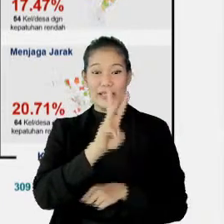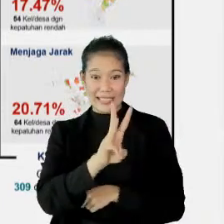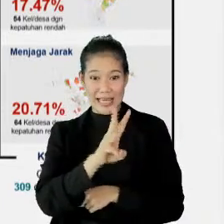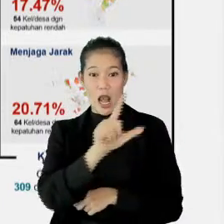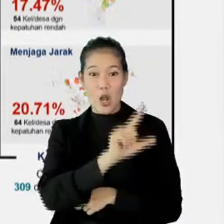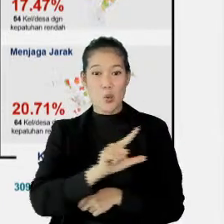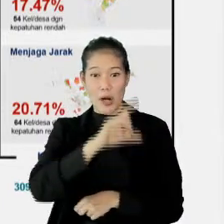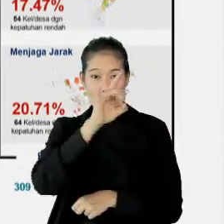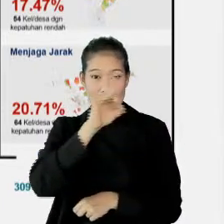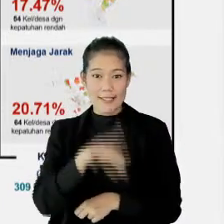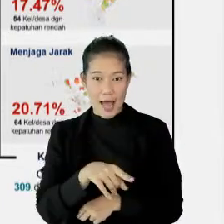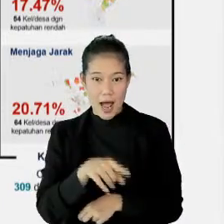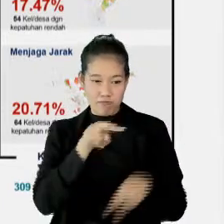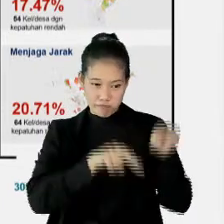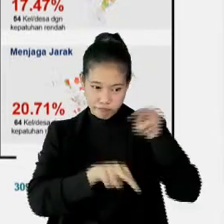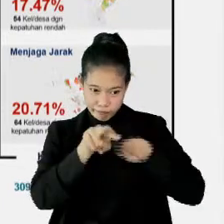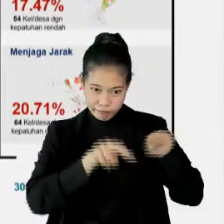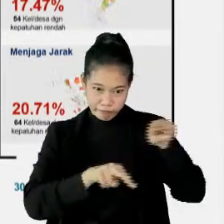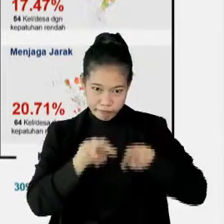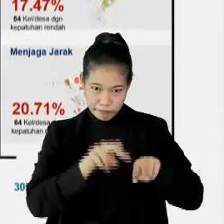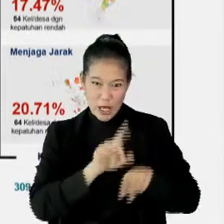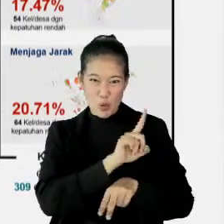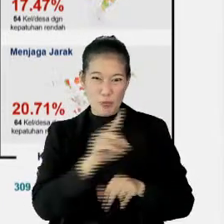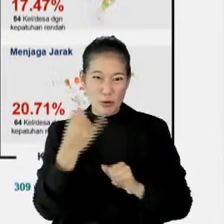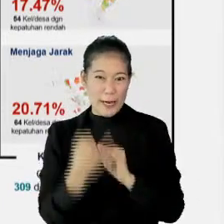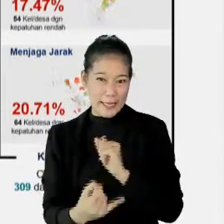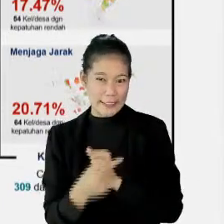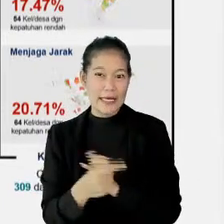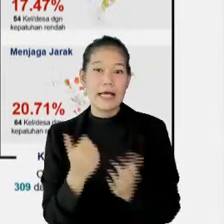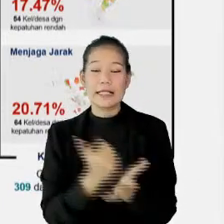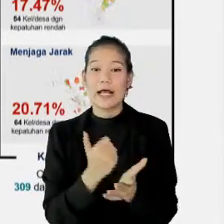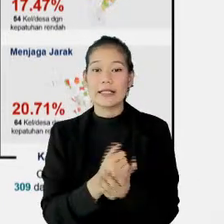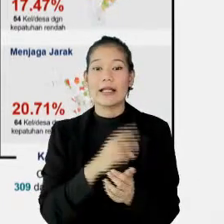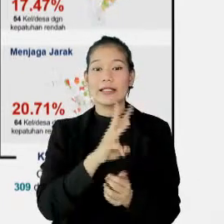643 kelurahan dan desa yang dipantau dalam seminggu terakhir, ternyata